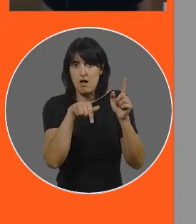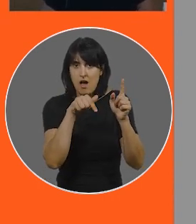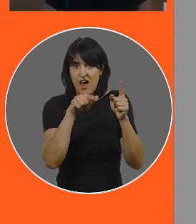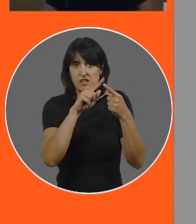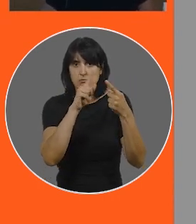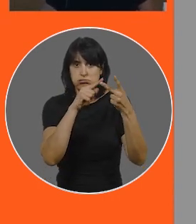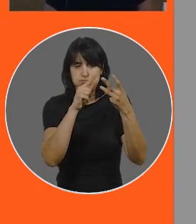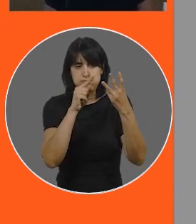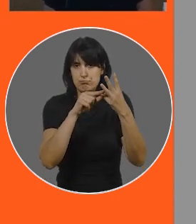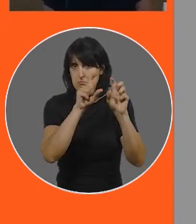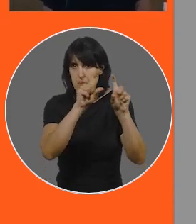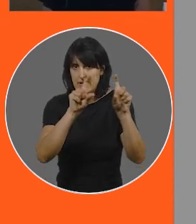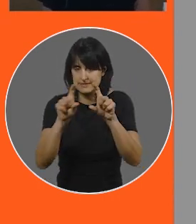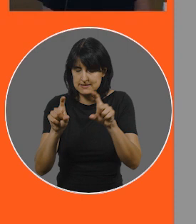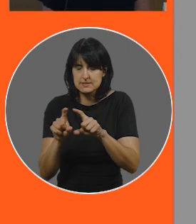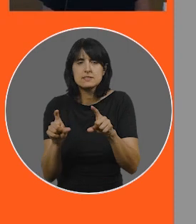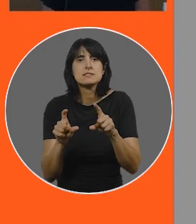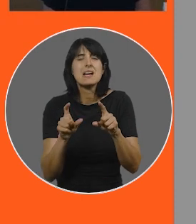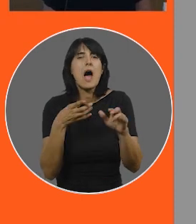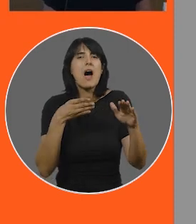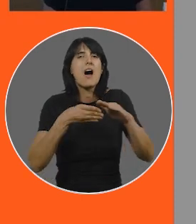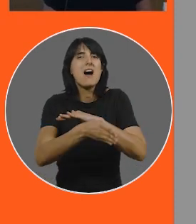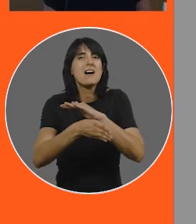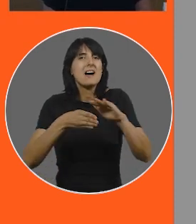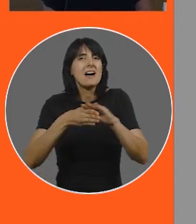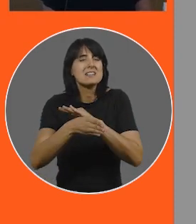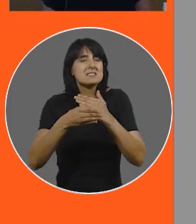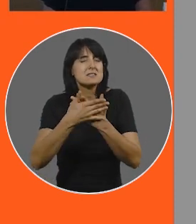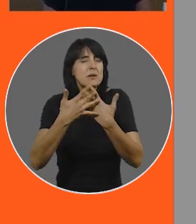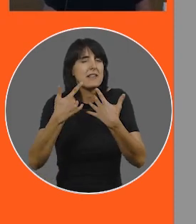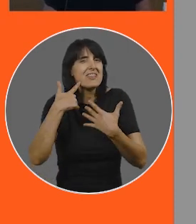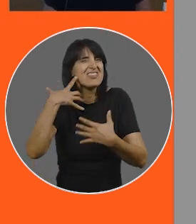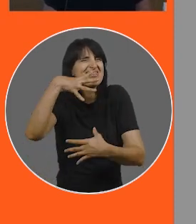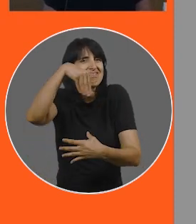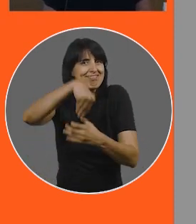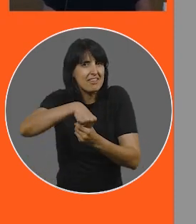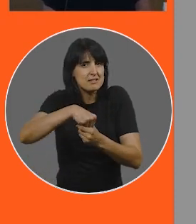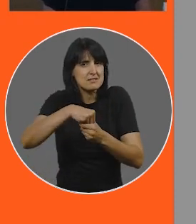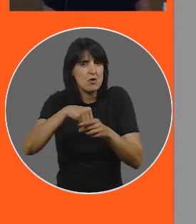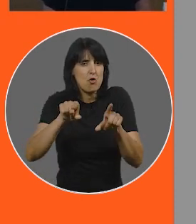IMAC, Mediaverse i Traction, és l'accessibilitat immersiva.